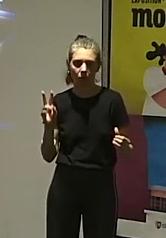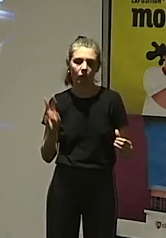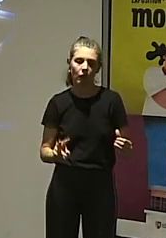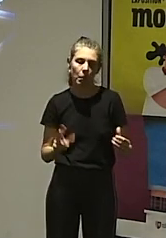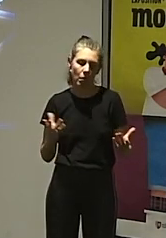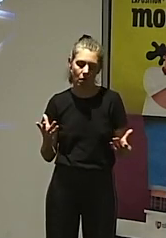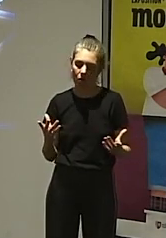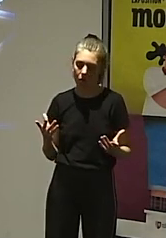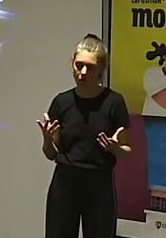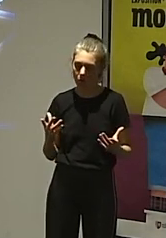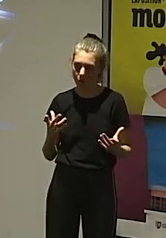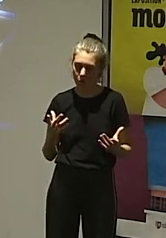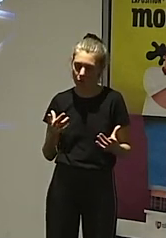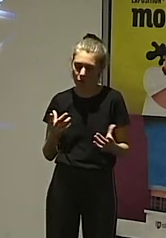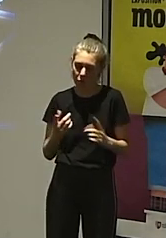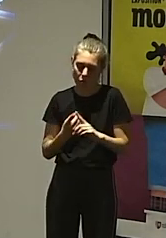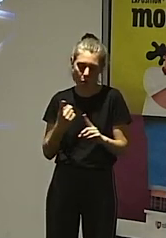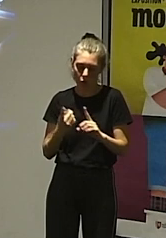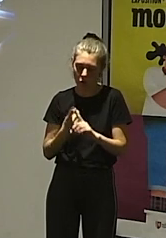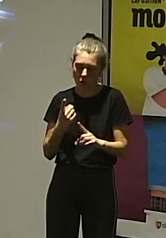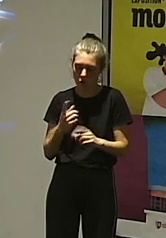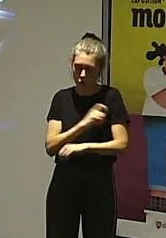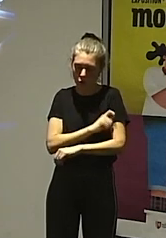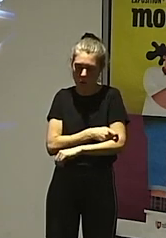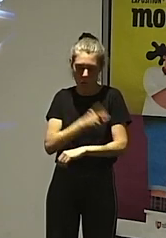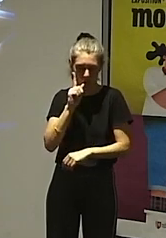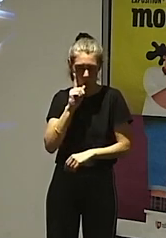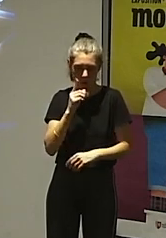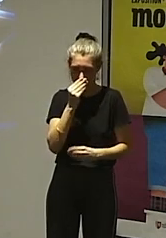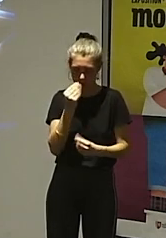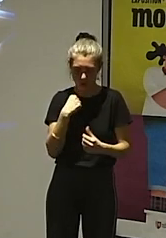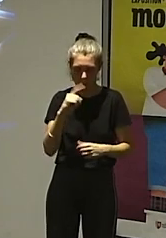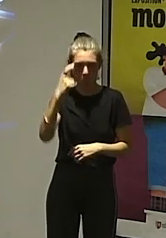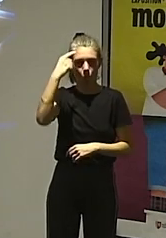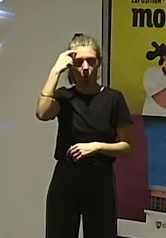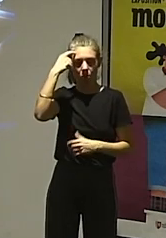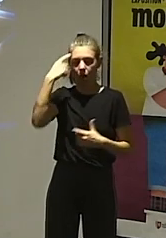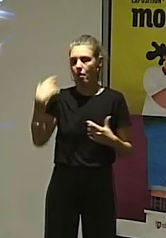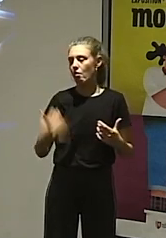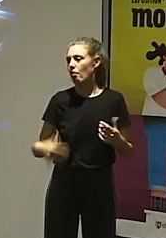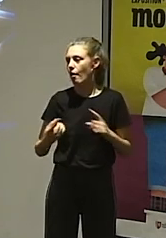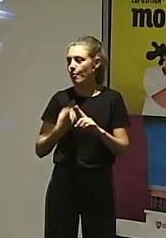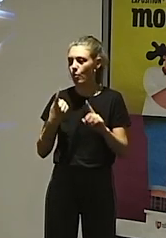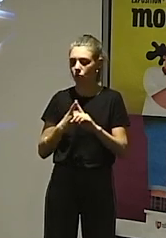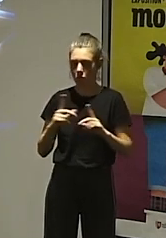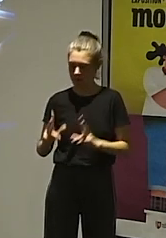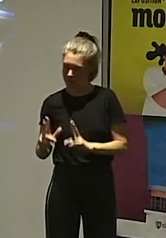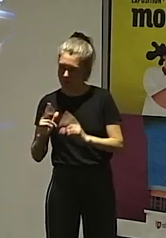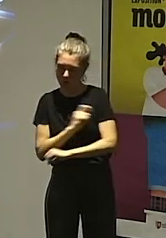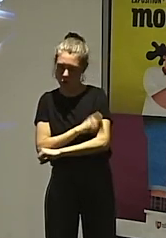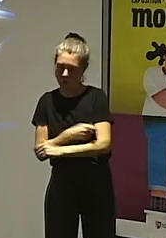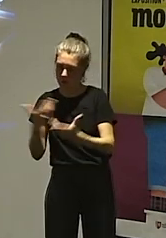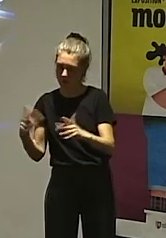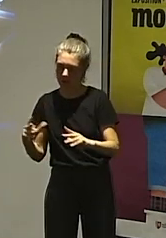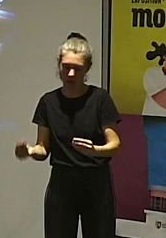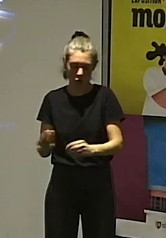a un bien-être sur le mental. Parce qu'après une séance de sport, mon esprit est beaucoup plus calme. Ça